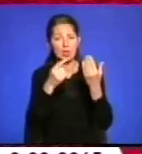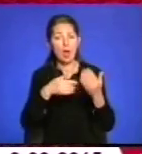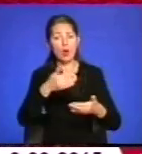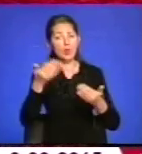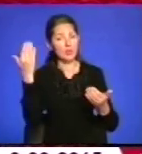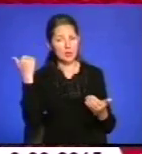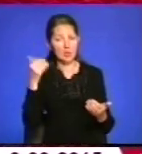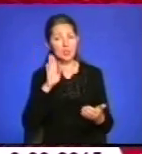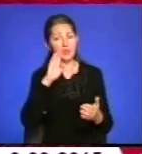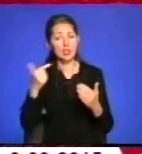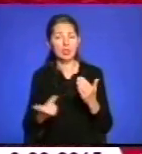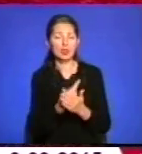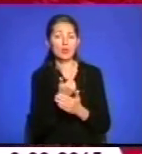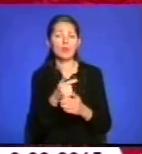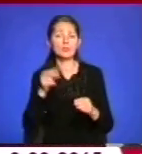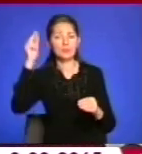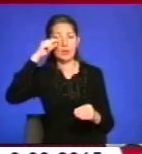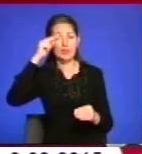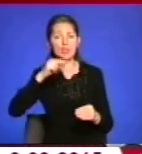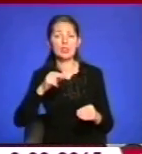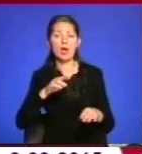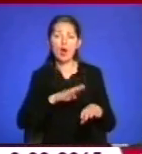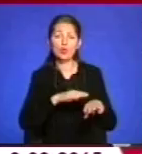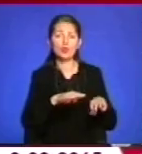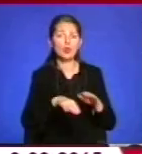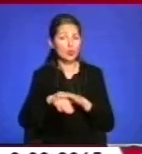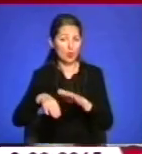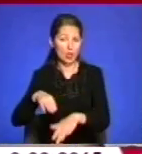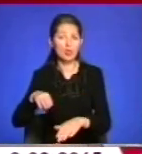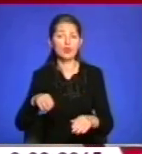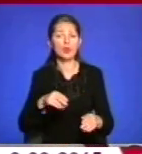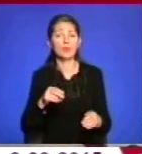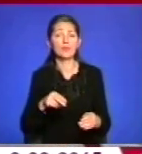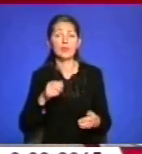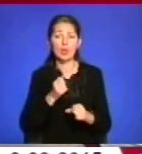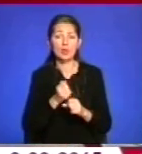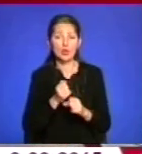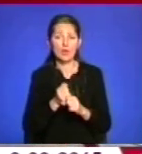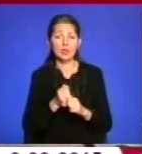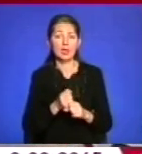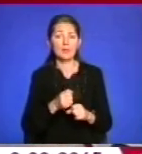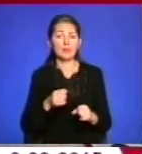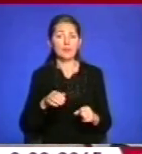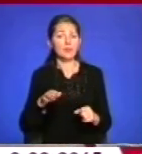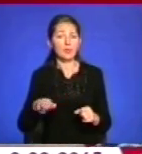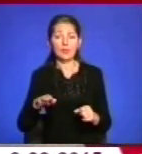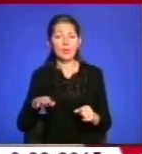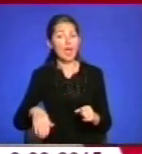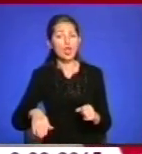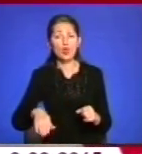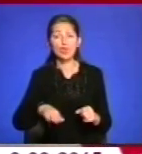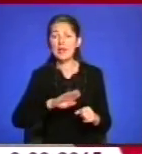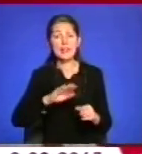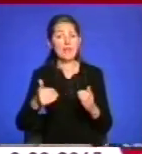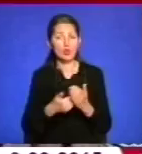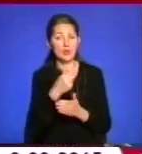рухати правою ручкою і ніжкою. Ножка в нас на даний момент ще навіть не відновилася. От стояти ми,